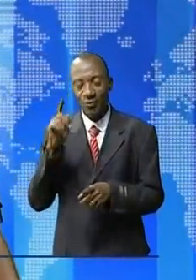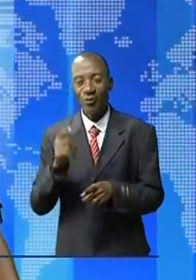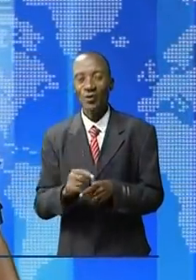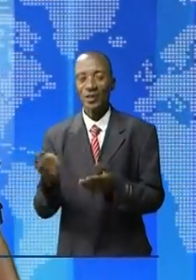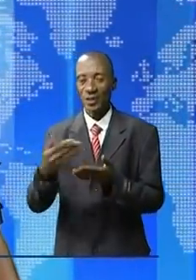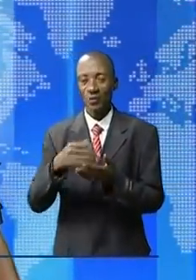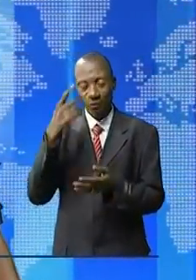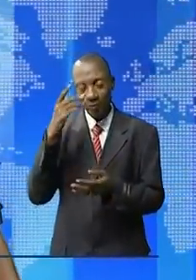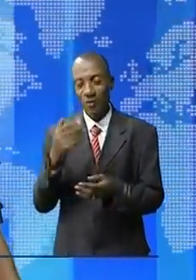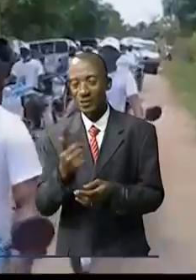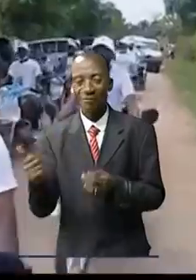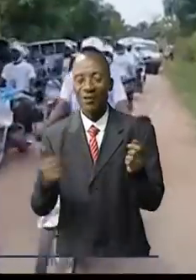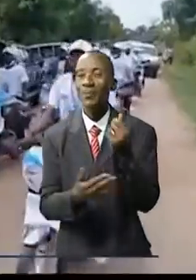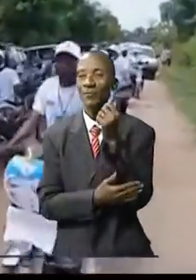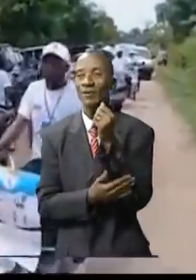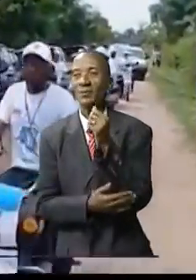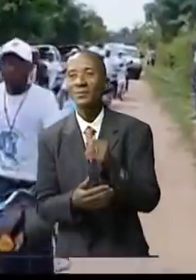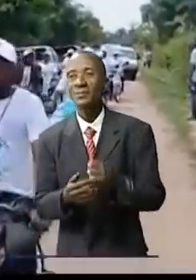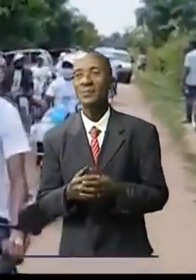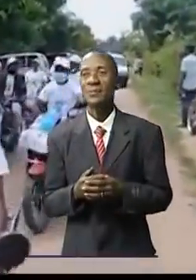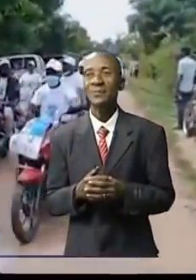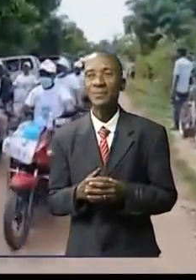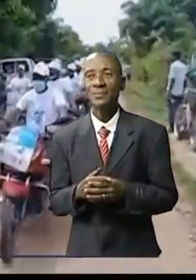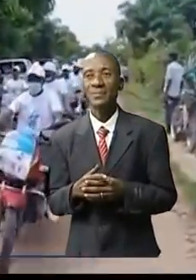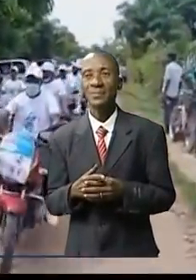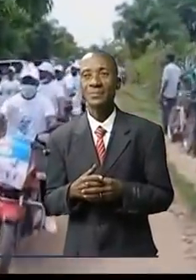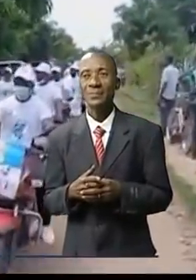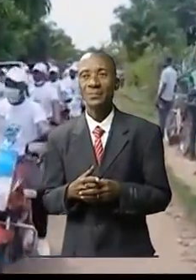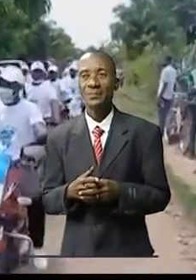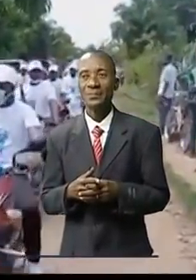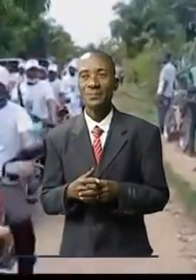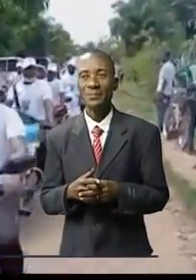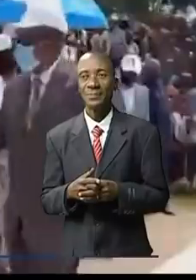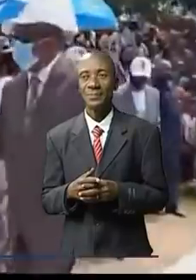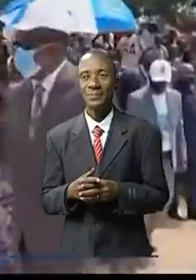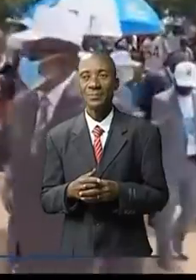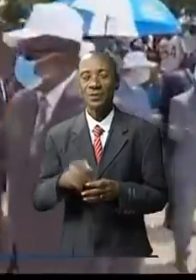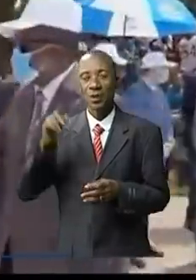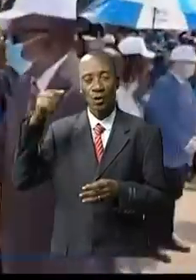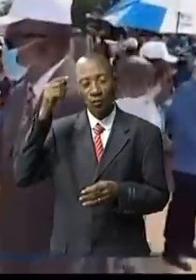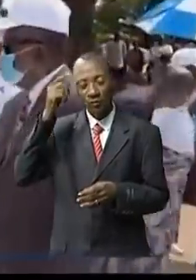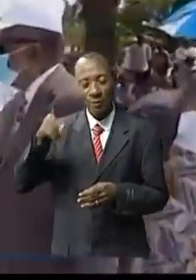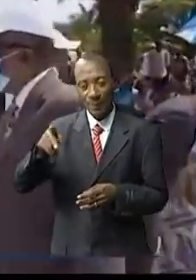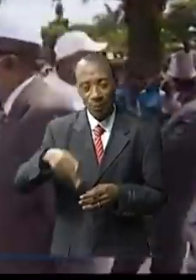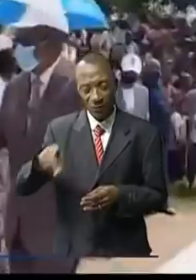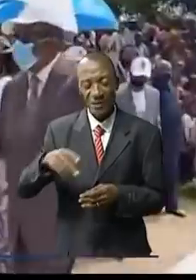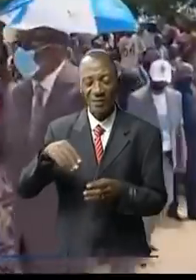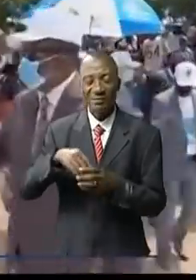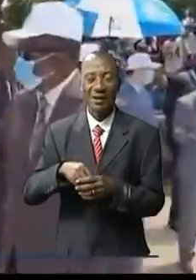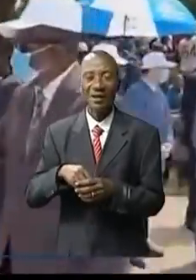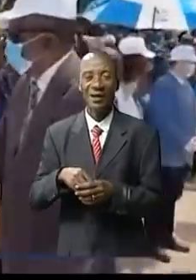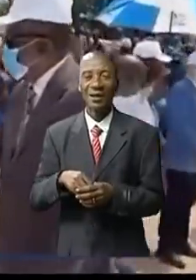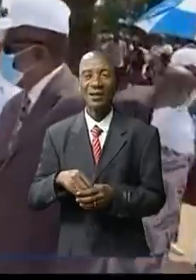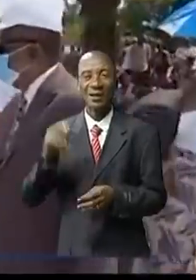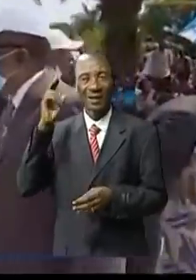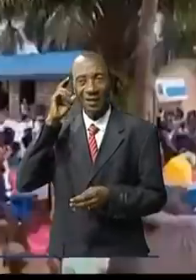pour le commentaire. Le gouvernement provincial du Kasaï central multiplie des stratégies pour augmenter le nombre